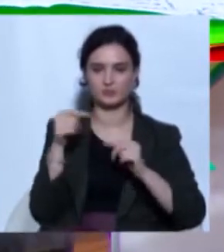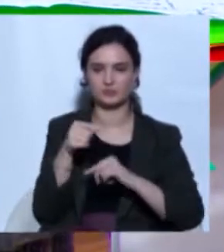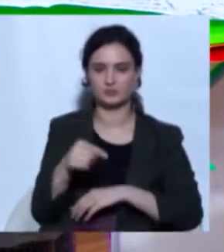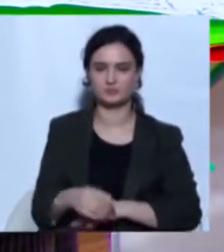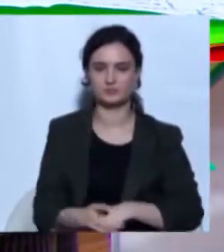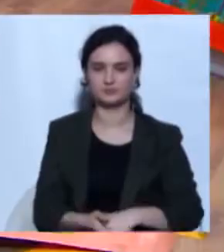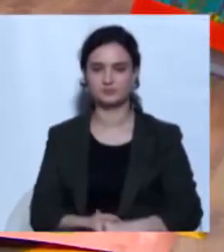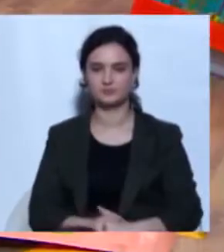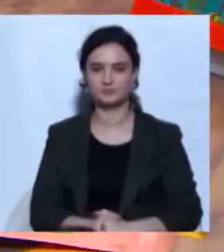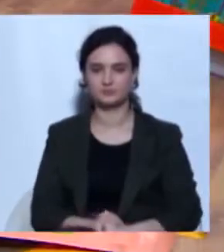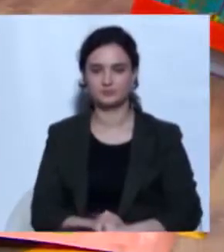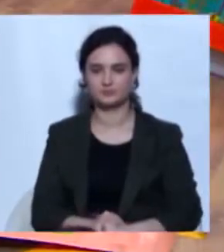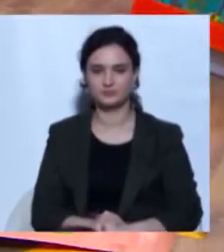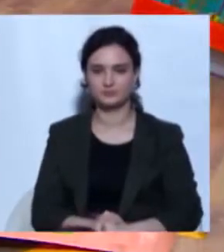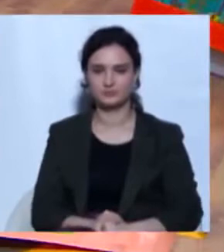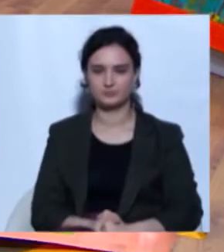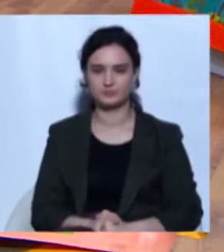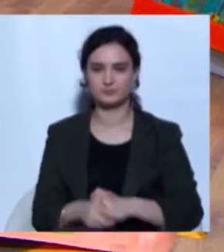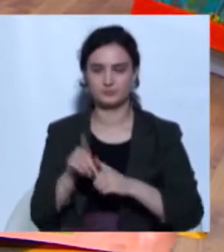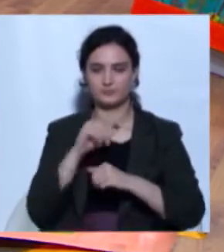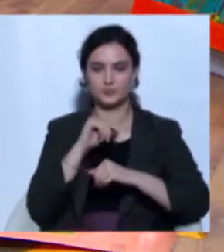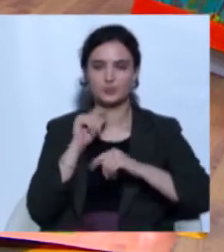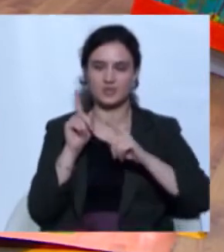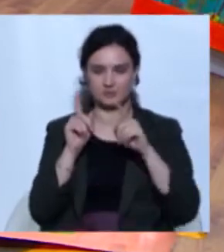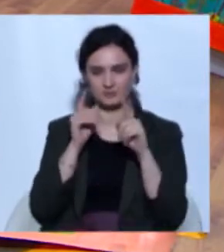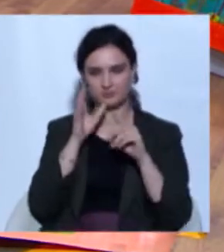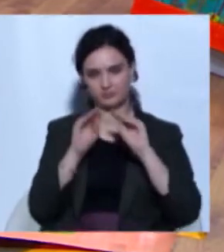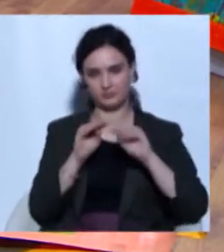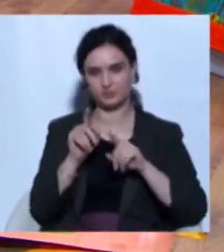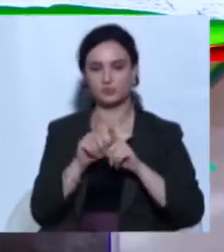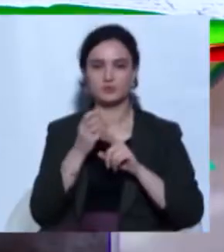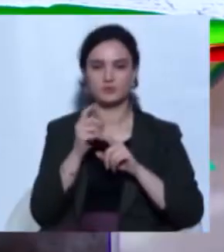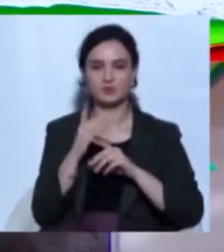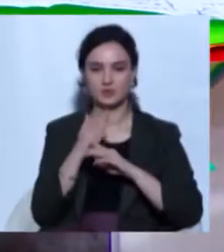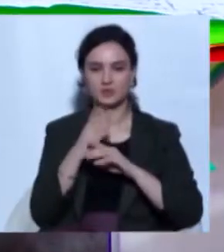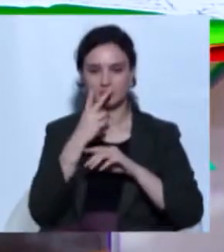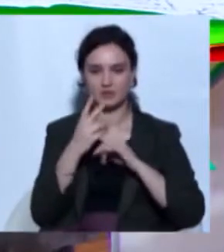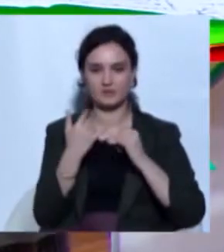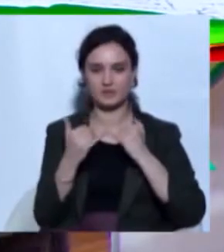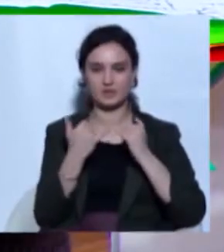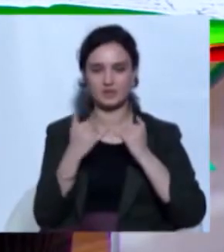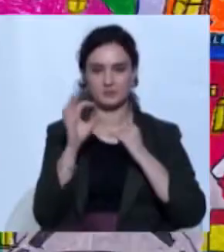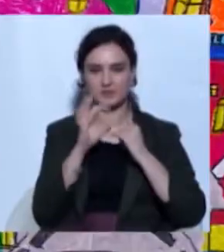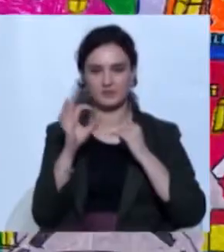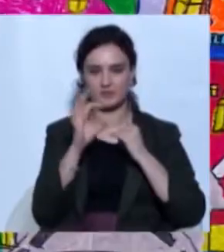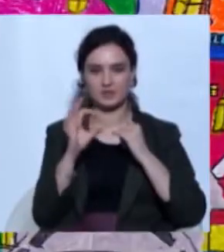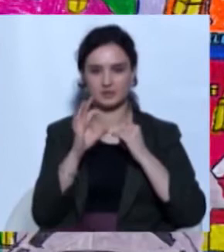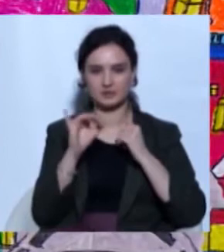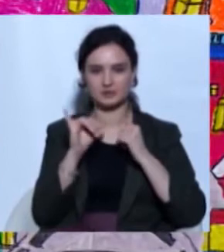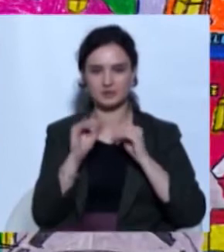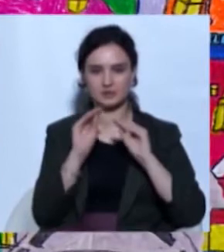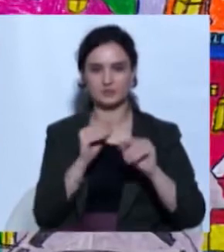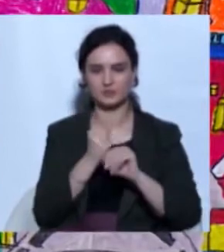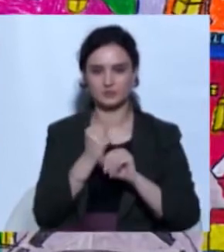მოუხდა ამ ლურჯს. რაღაცაებიც შეგვიძლიათ დაარღვეთ. აი და კიდე ნახეთ რა არის ყვითელი მრგვალი. სად